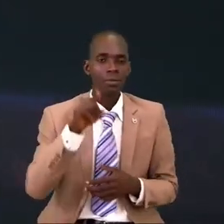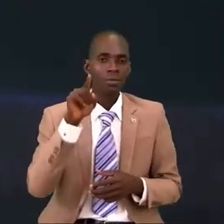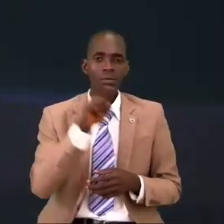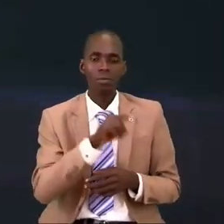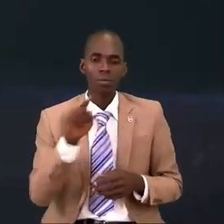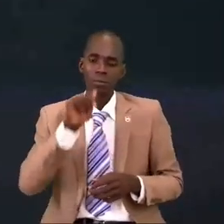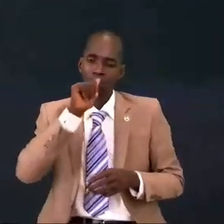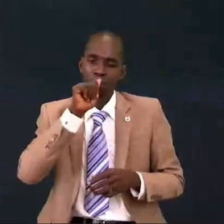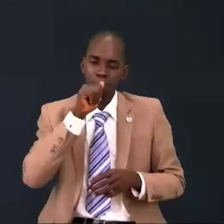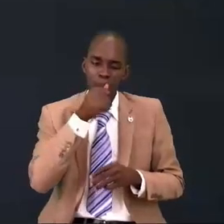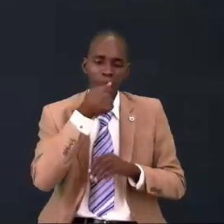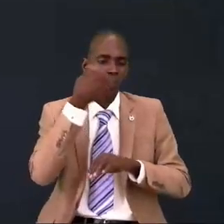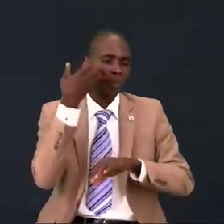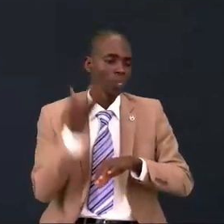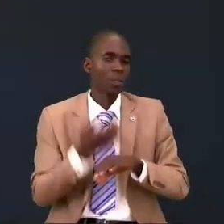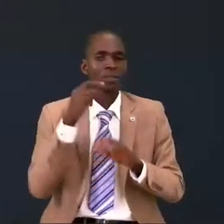Souffre avec moi.